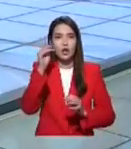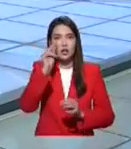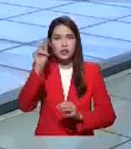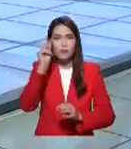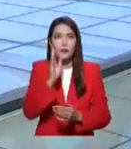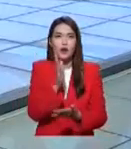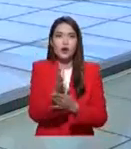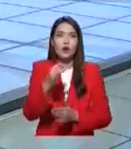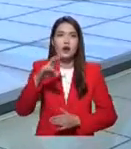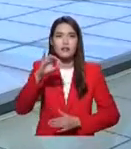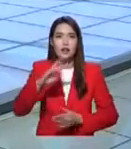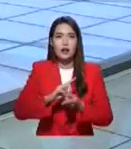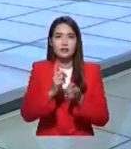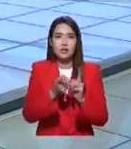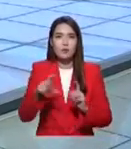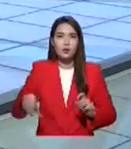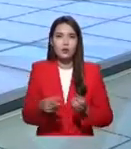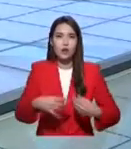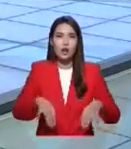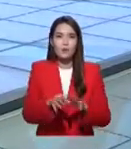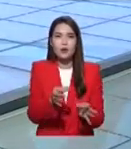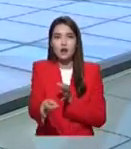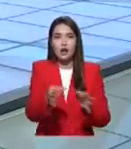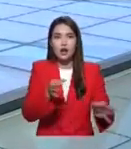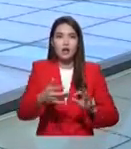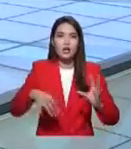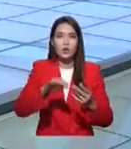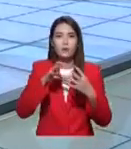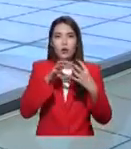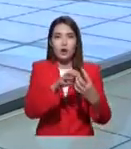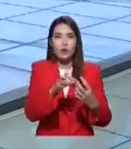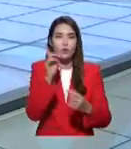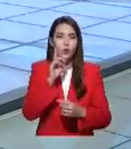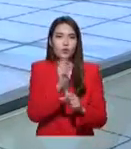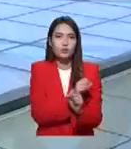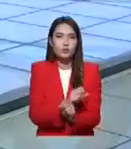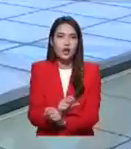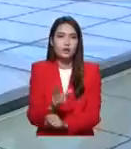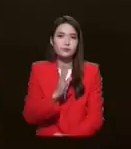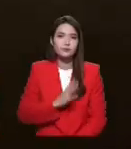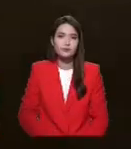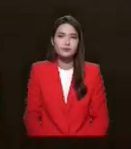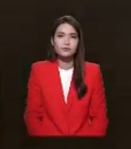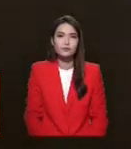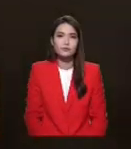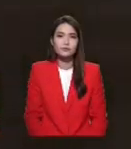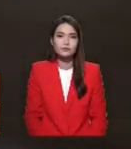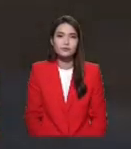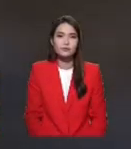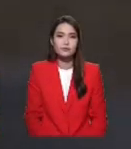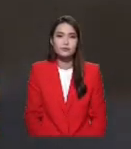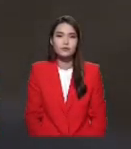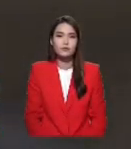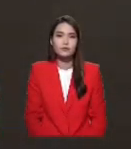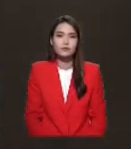режимге ауыстырылды. Жолдар жабылып, қала маңына қатынайтын барлық автобустың жұмысы уақытша тоқтады. Мы делаем вот